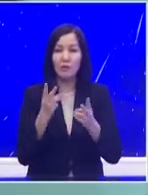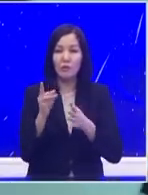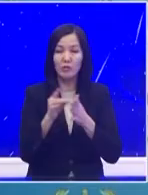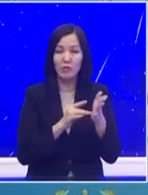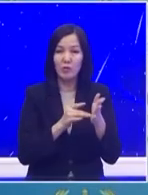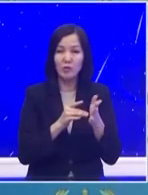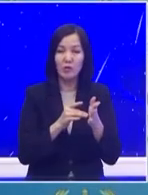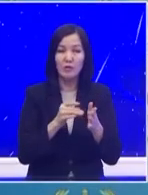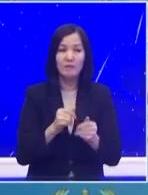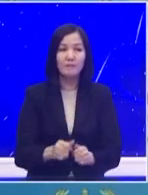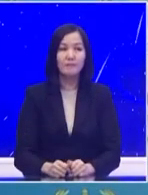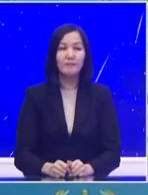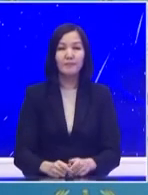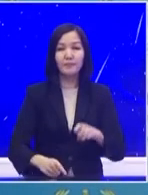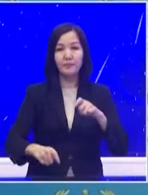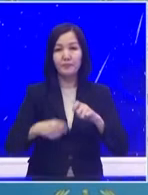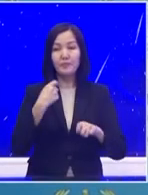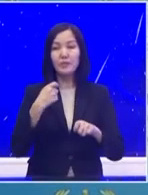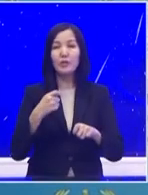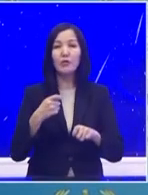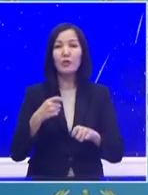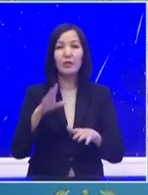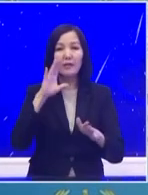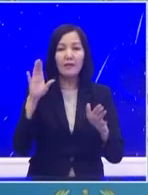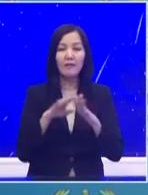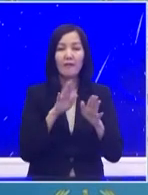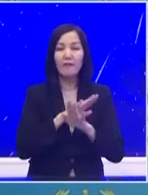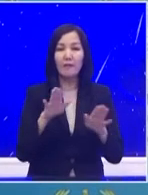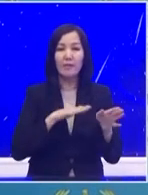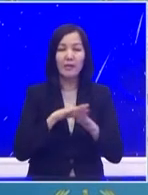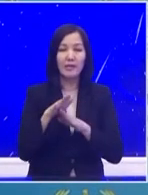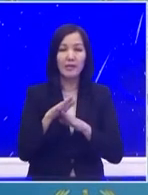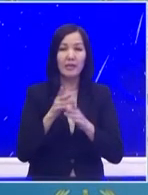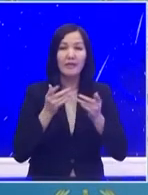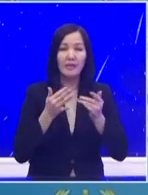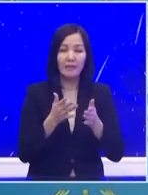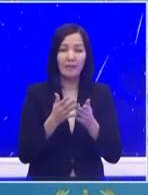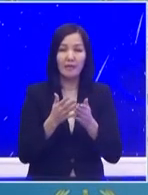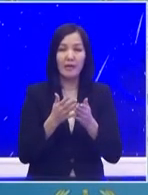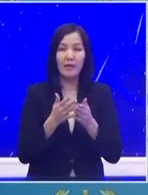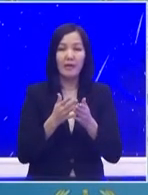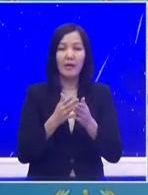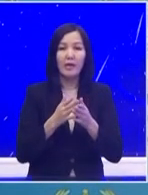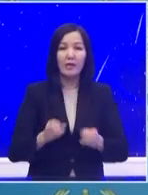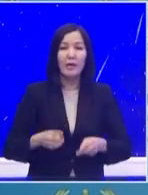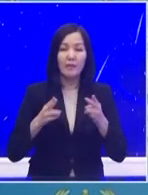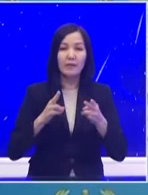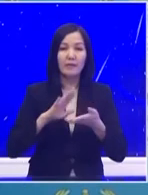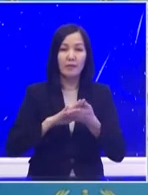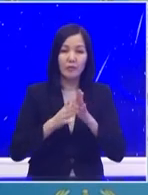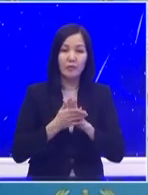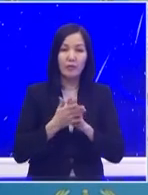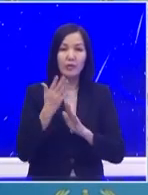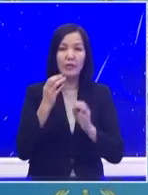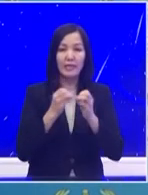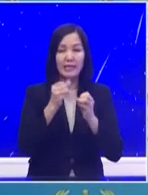одновременно. Нарушение режима ЧП или невыполнение требований в связи с объявлением чрезвычайного положения влекут штраф в размере 10